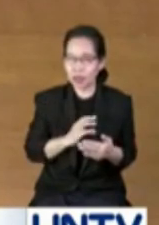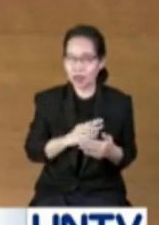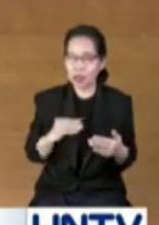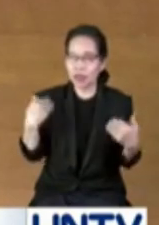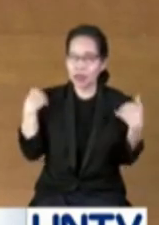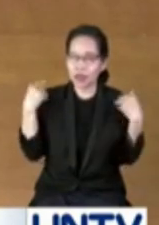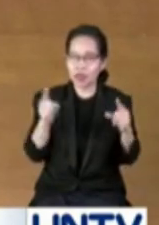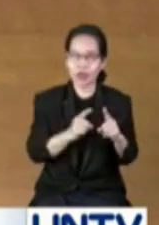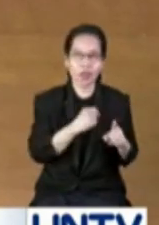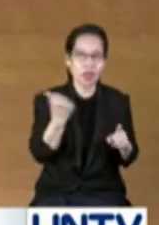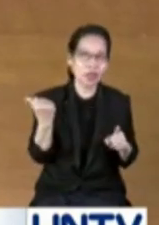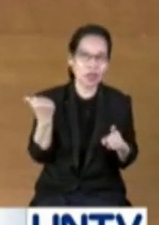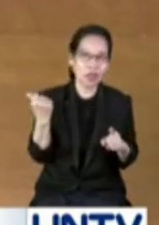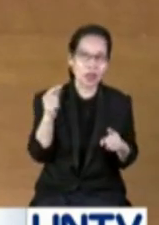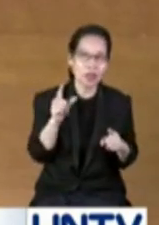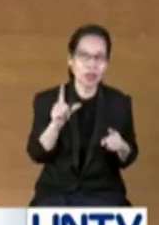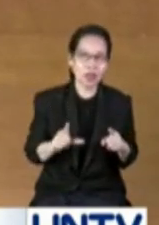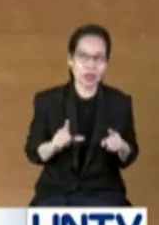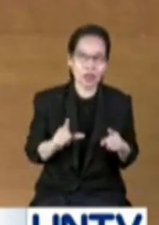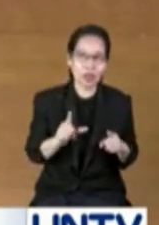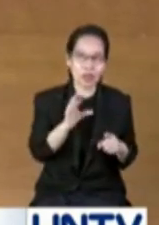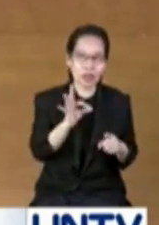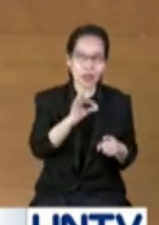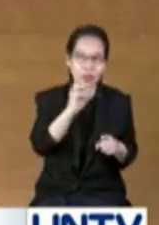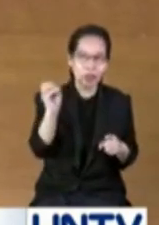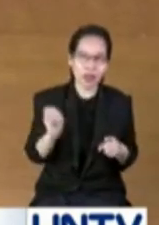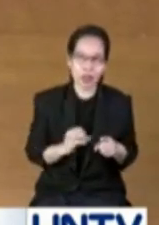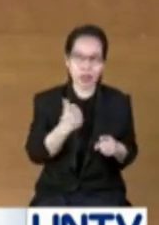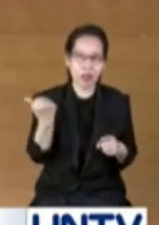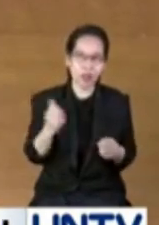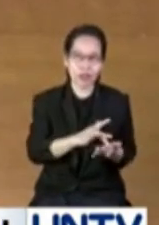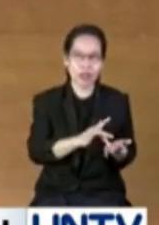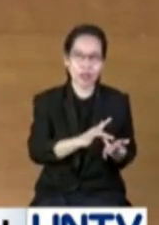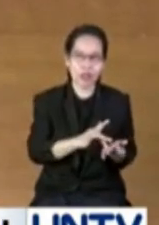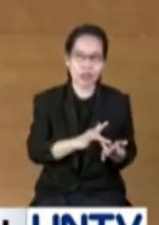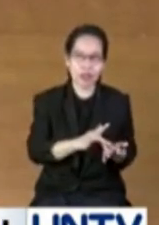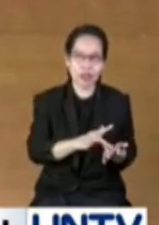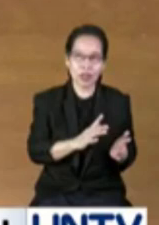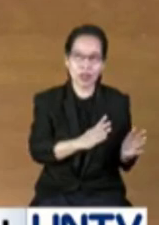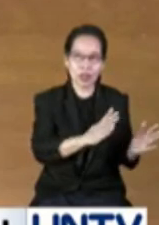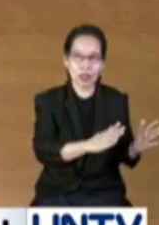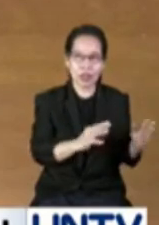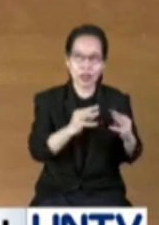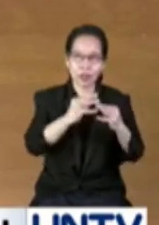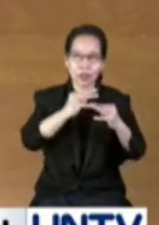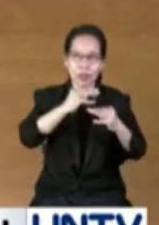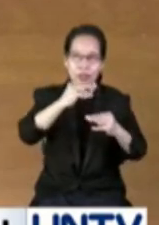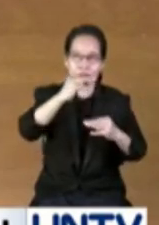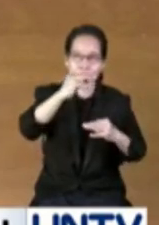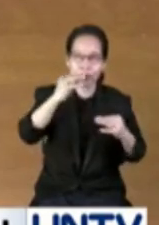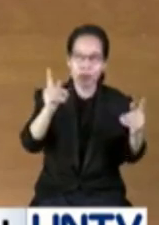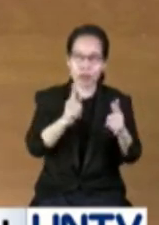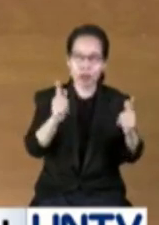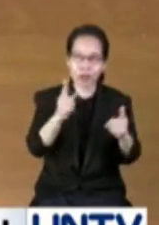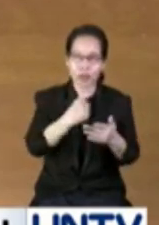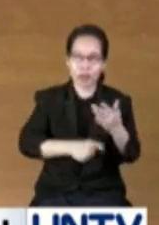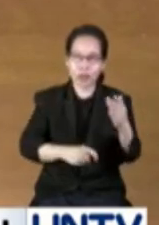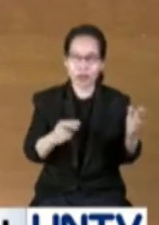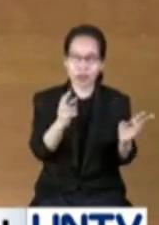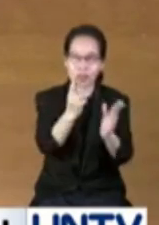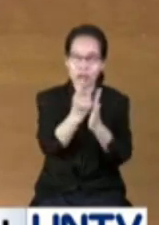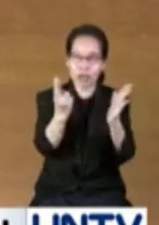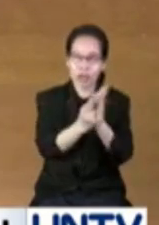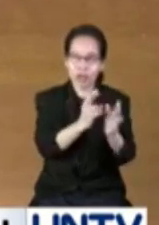na bumaba na hanggang 90%. Aside from the maximum retail price regulation being implemented,